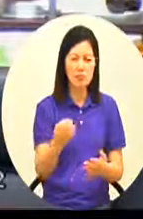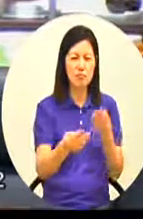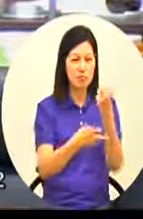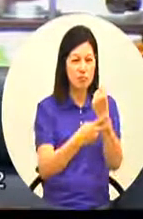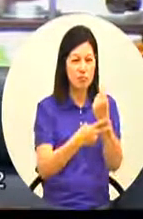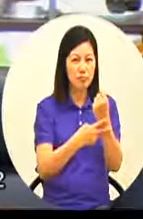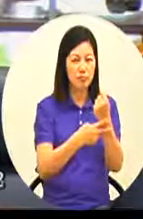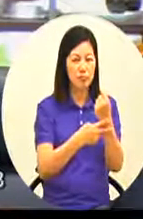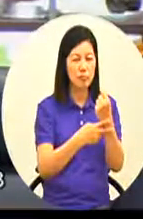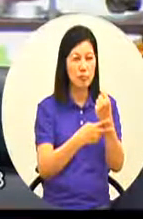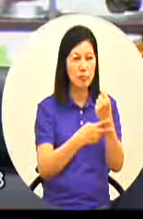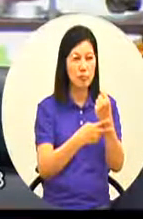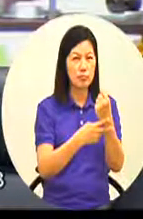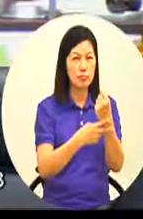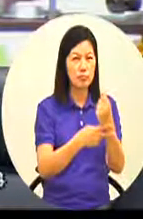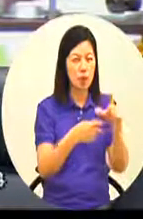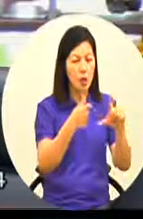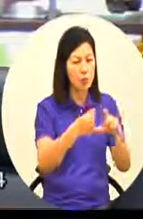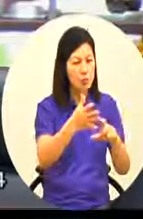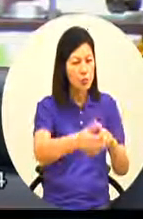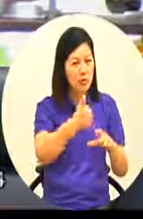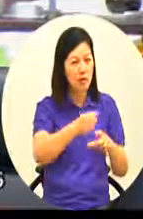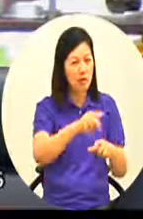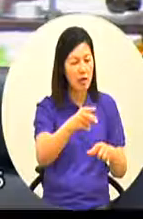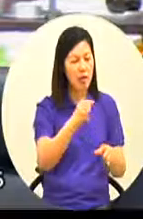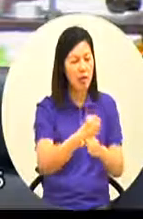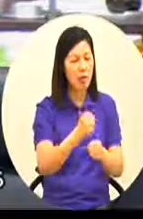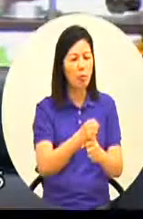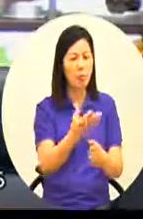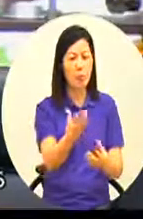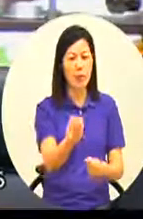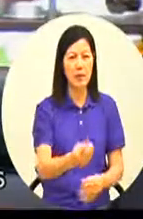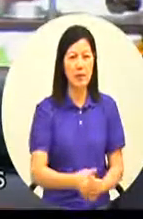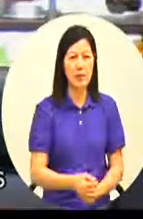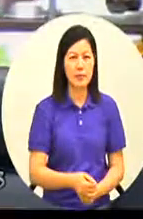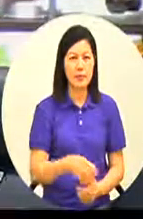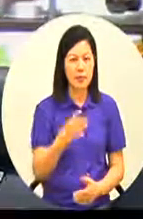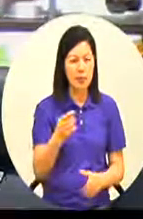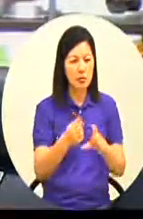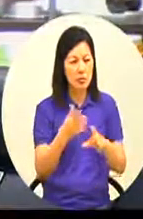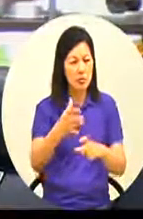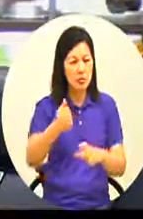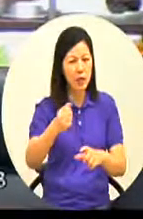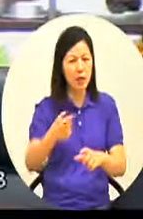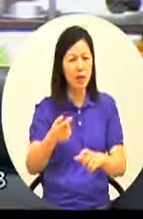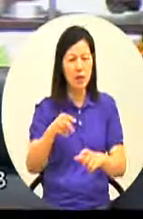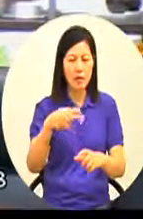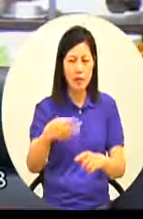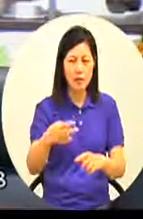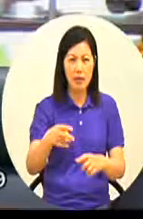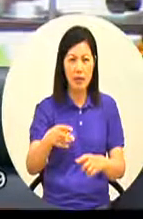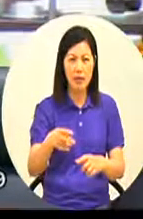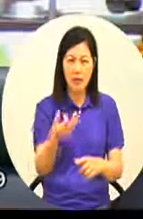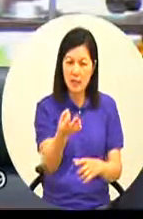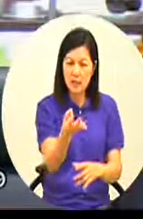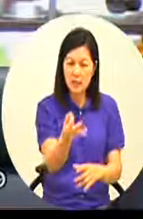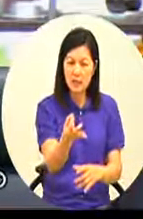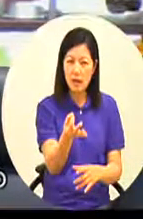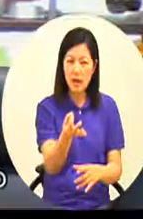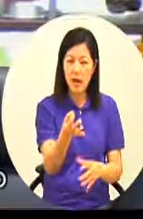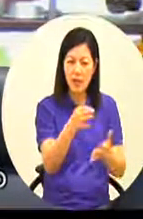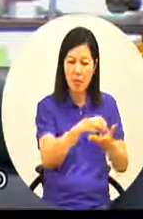些区长。他没有做这个动作，但是有一些区的区长，他把这个经费他拨